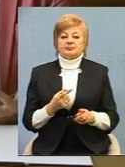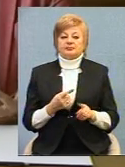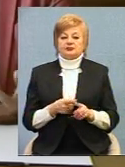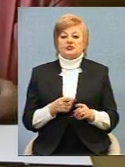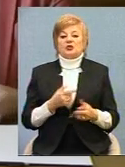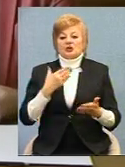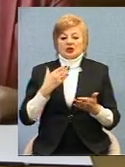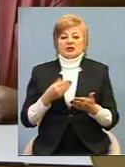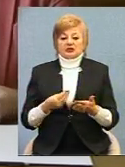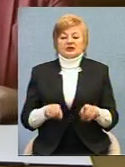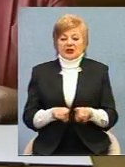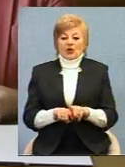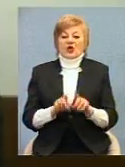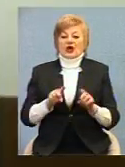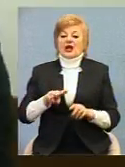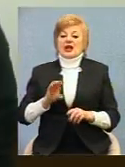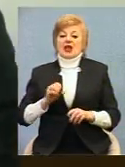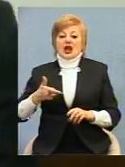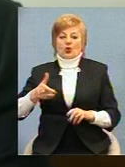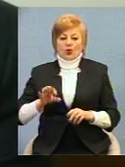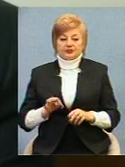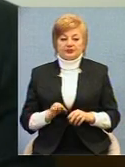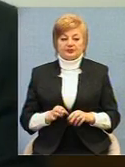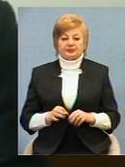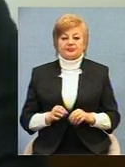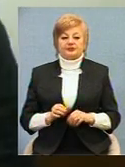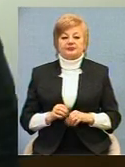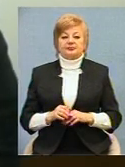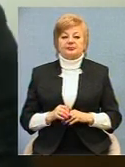власне такого продукту, як Лего.